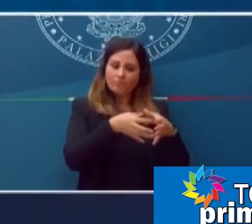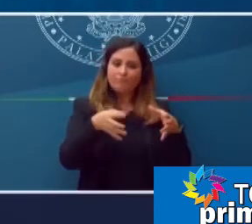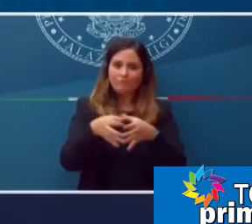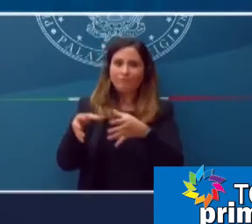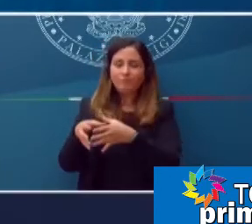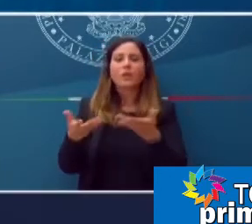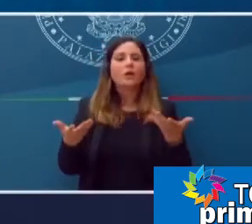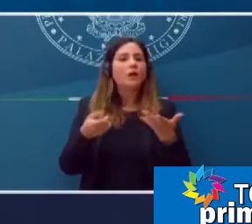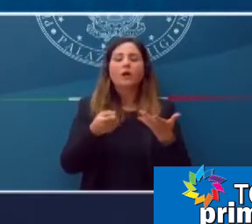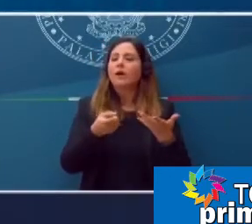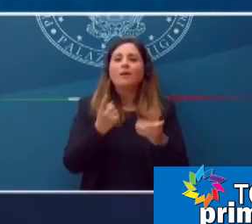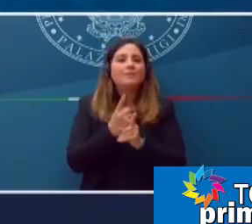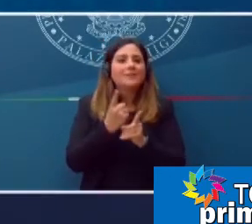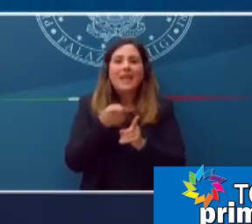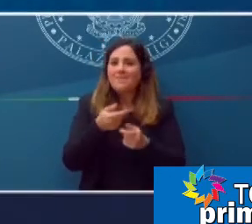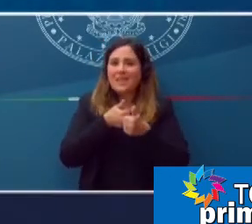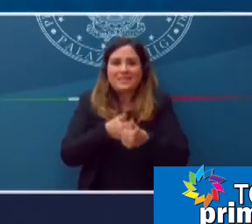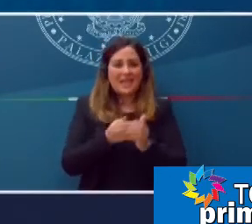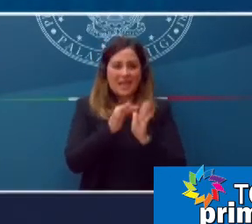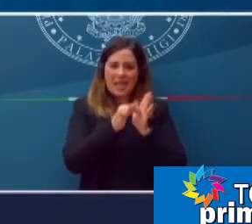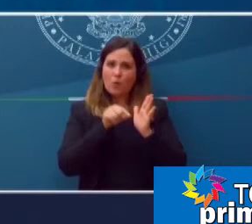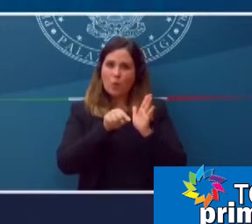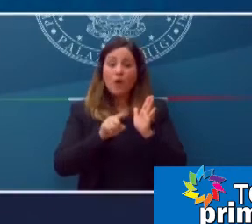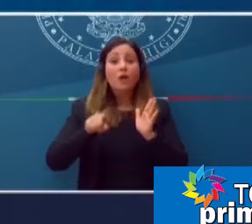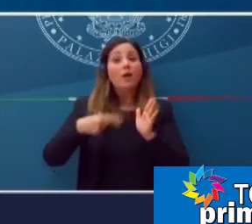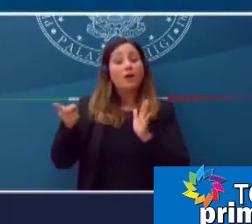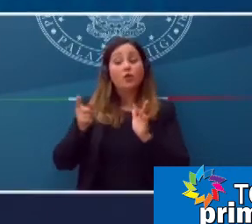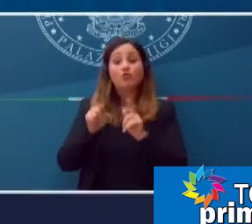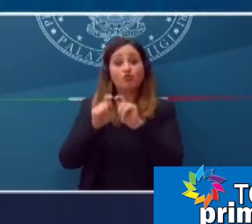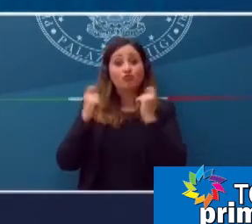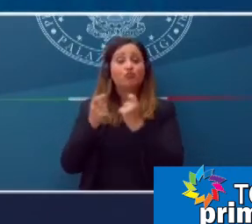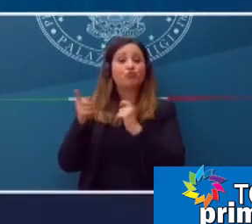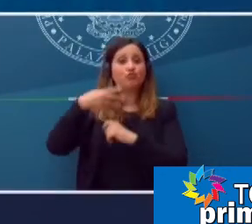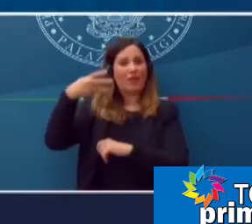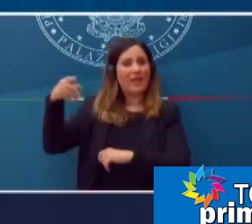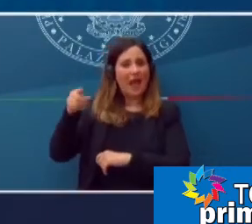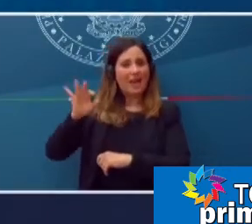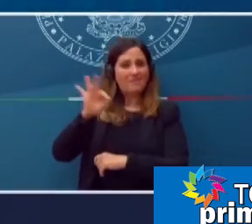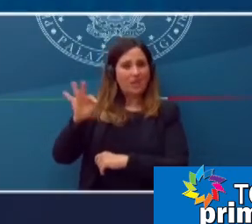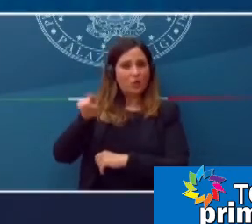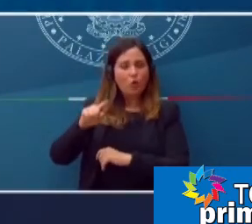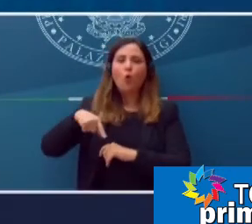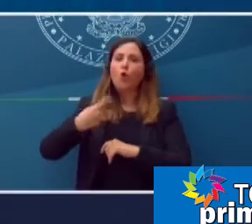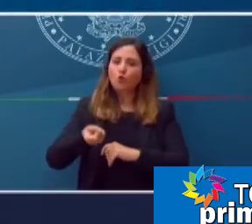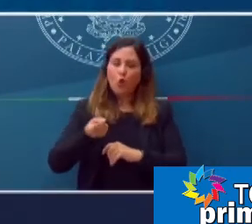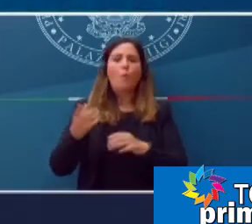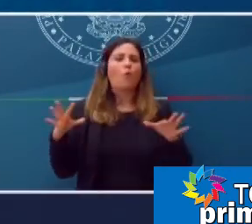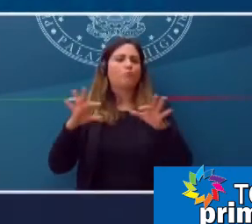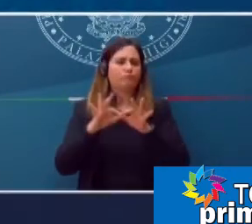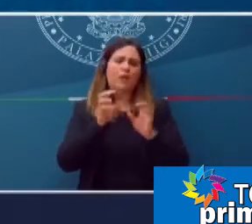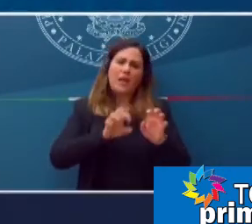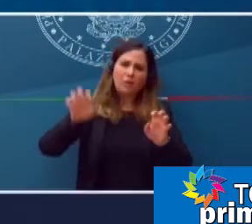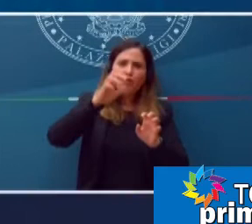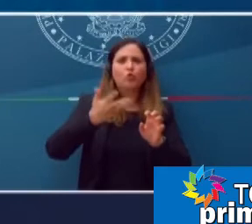il generale Figliolo uscirà poi con una direttiva riguardo per le regioni e qui rispondo alla disparità tra regioni. Ma